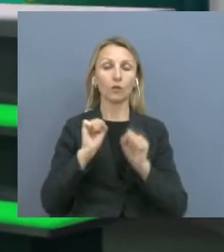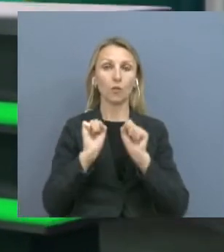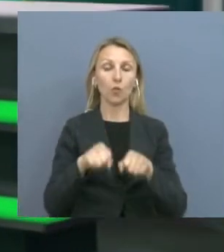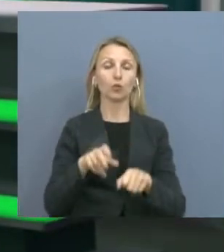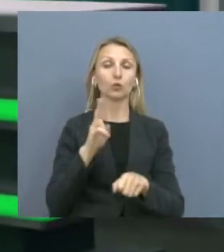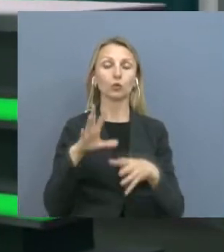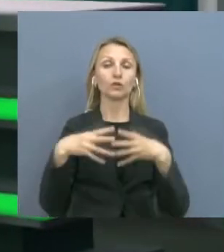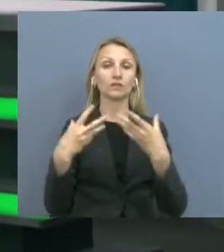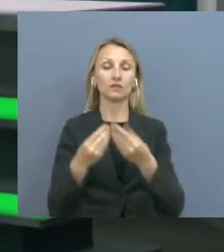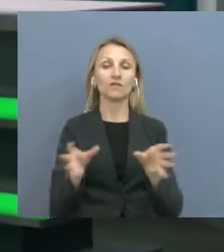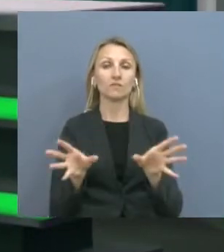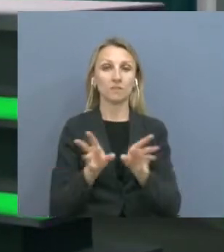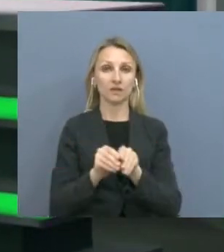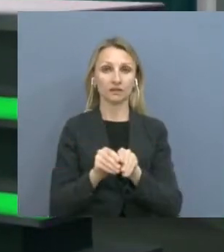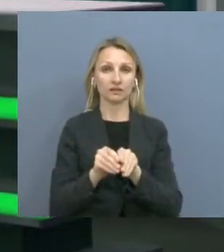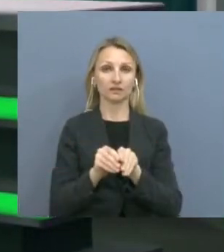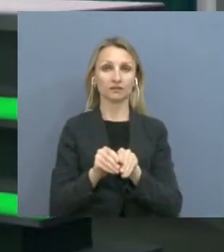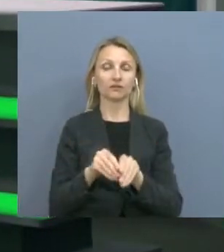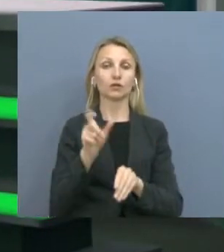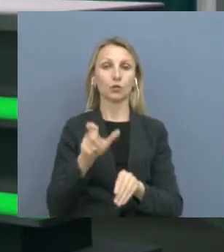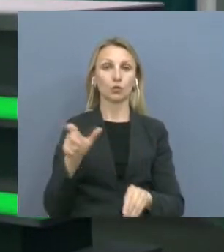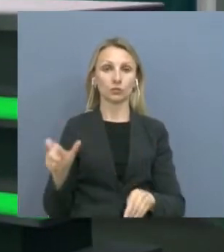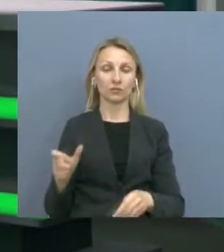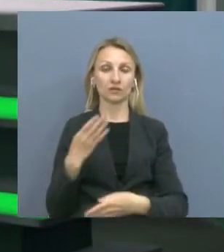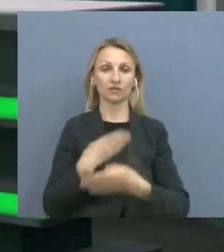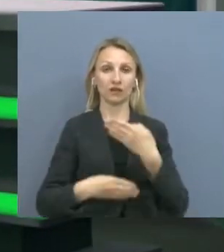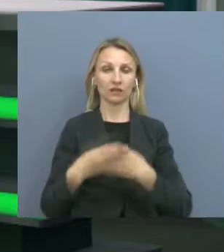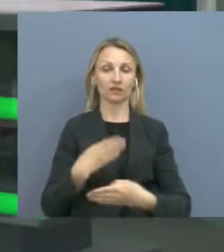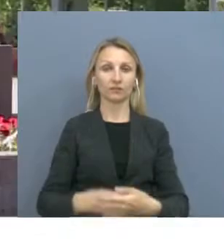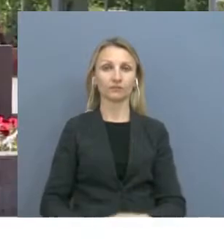семьи, совместно проживающие с определенными категориями лиц.